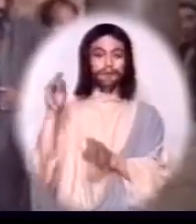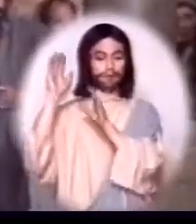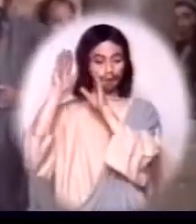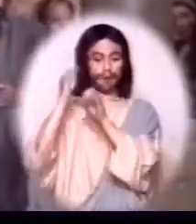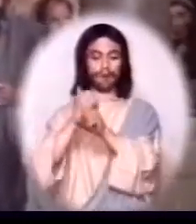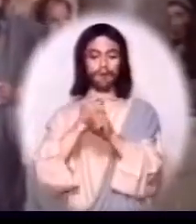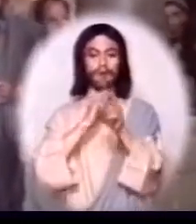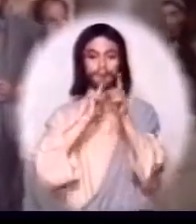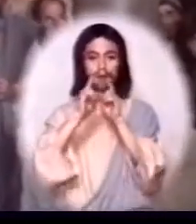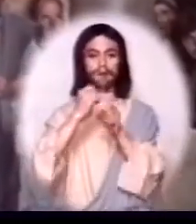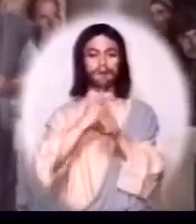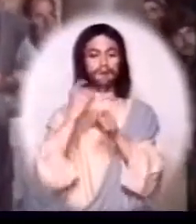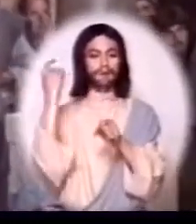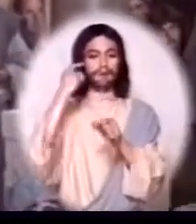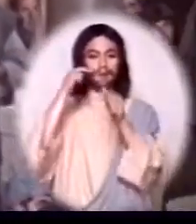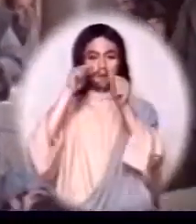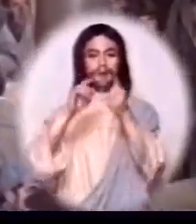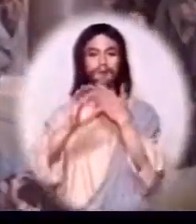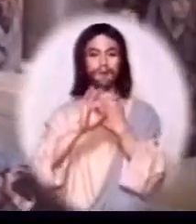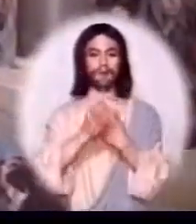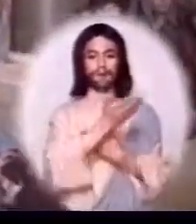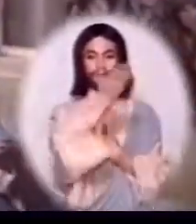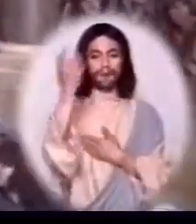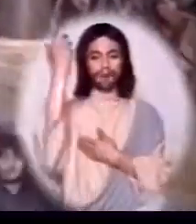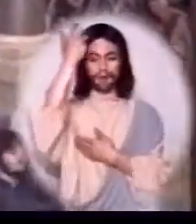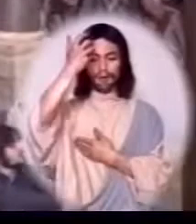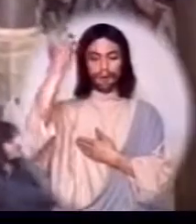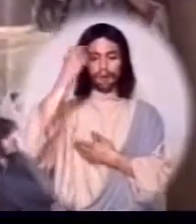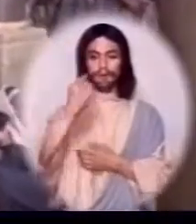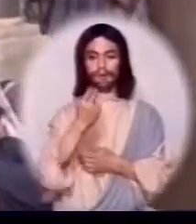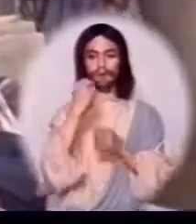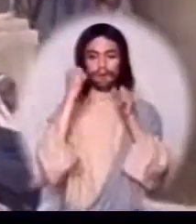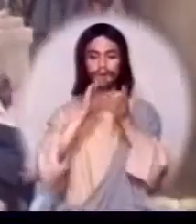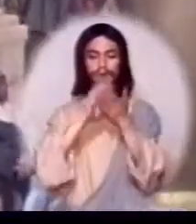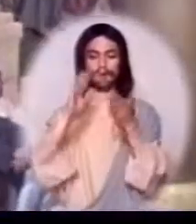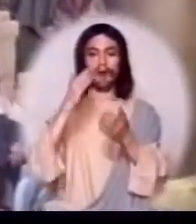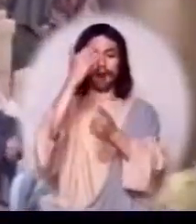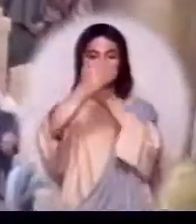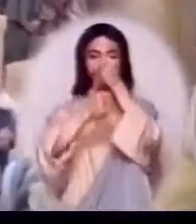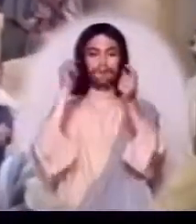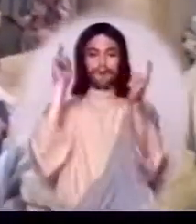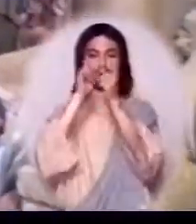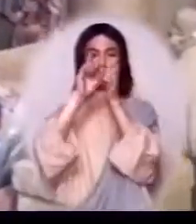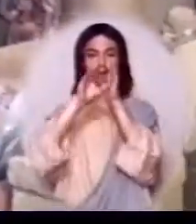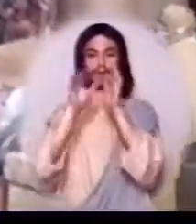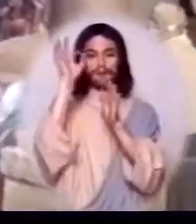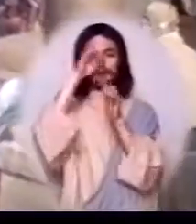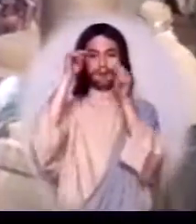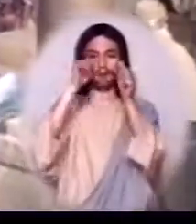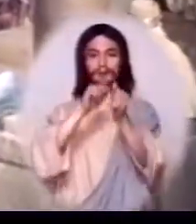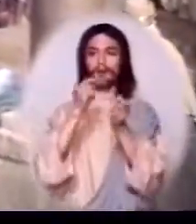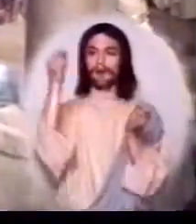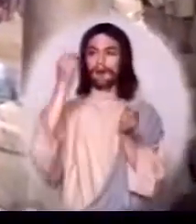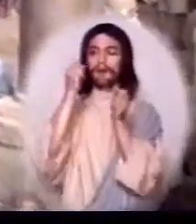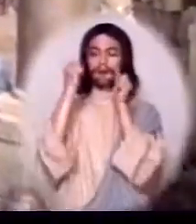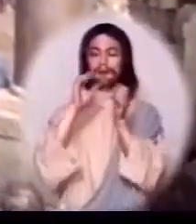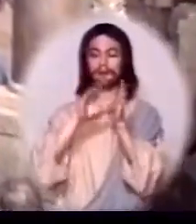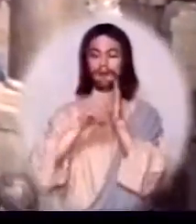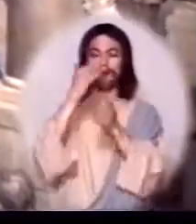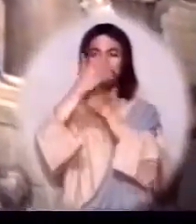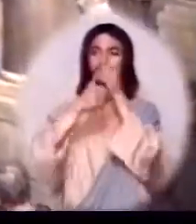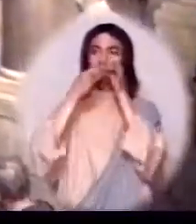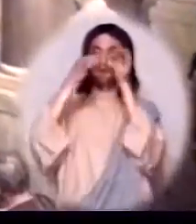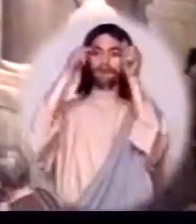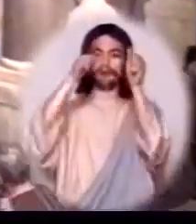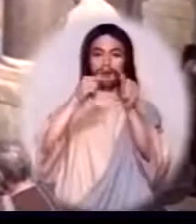너희는 귀를 기울이고 내게 나와 들으라. 그리하면 너희 영혼이 살리라. 너희는 하나님을 만날 만한 때에 찾으라. 가까이 계실